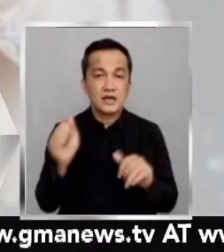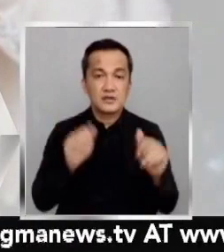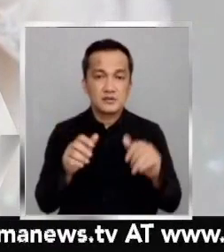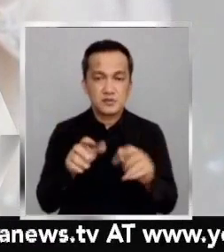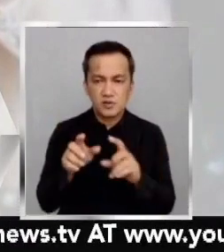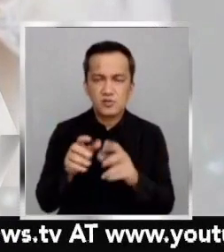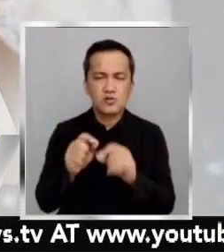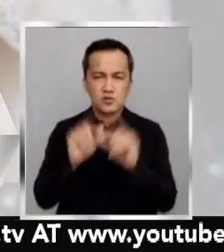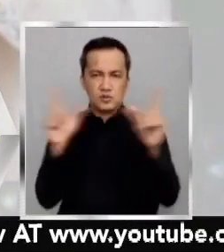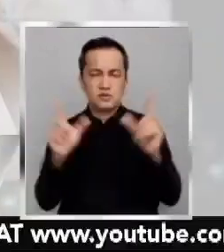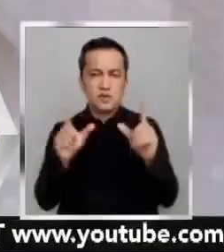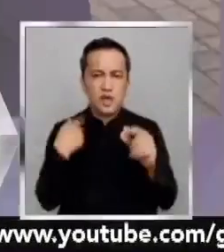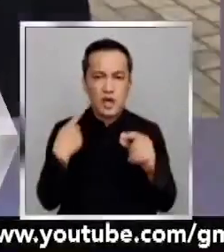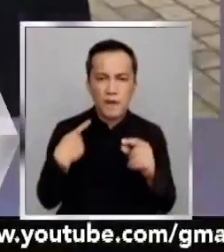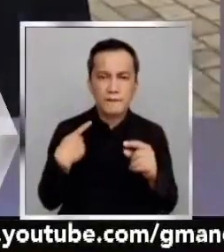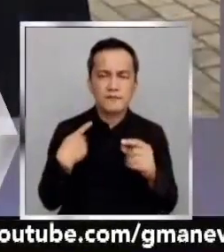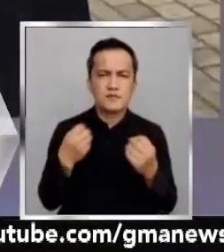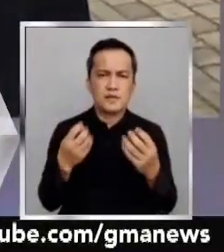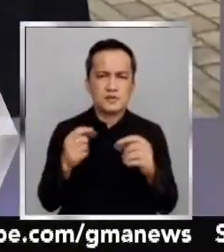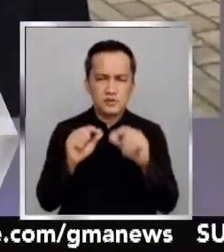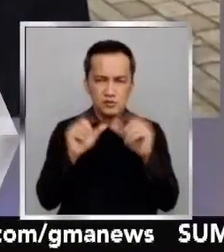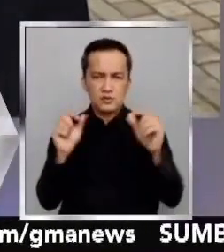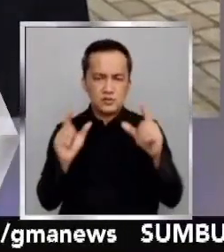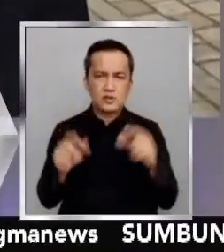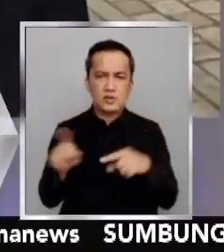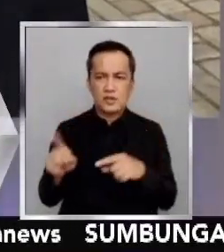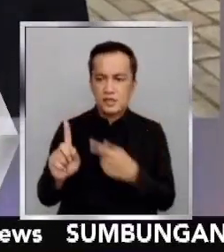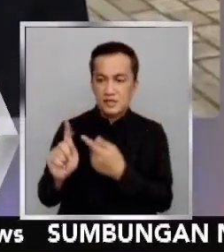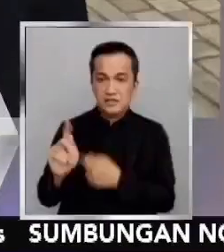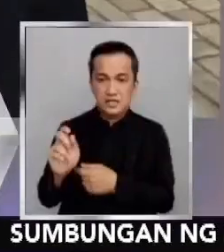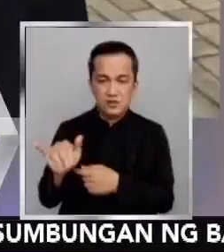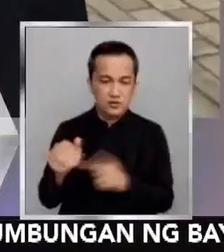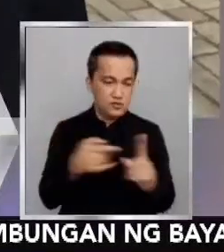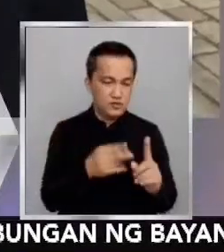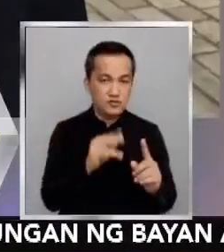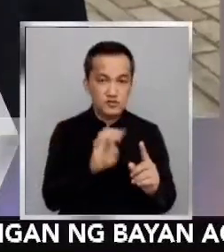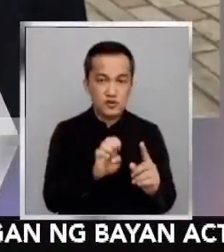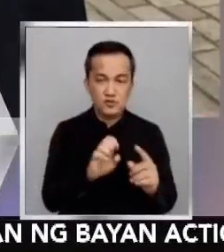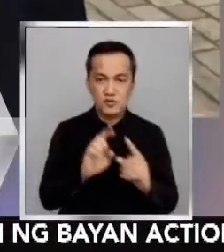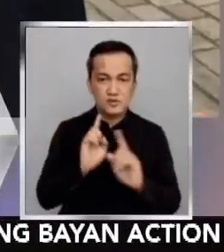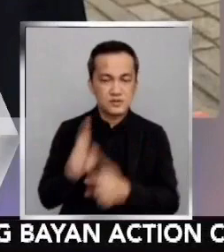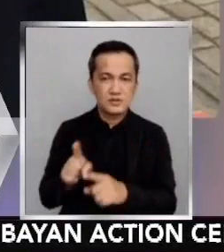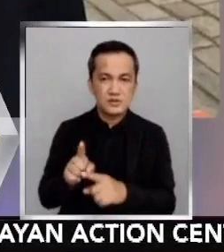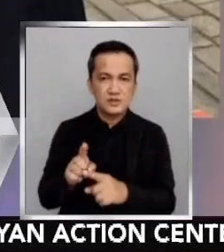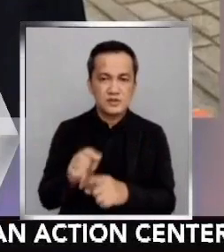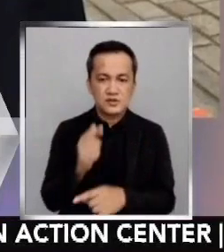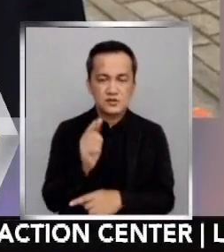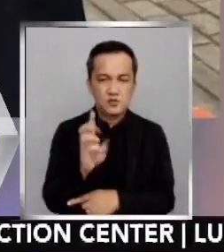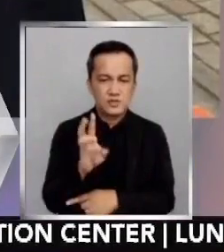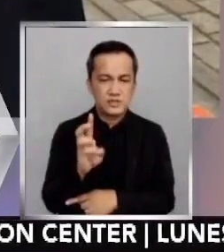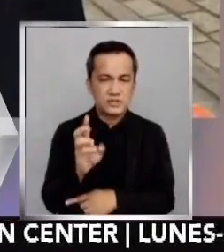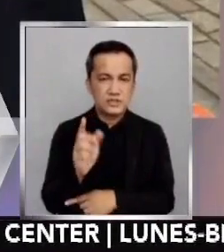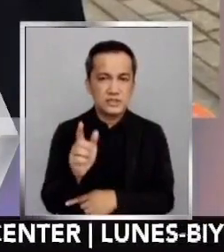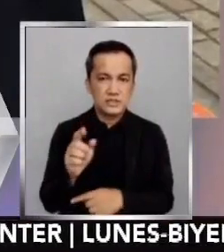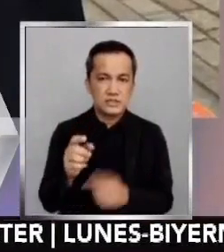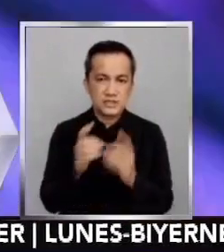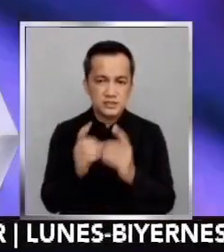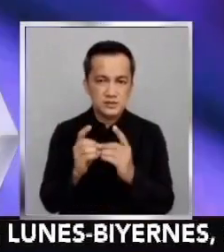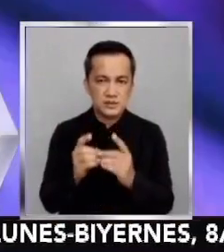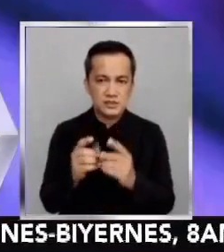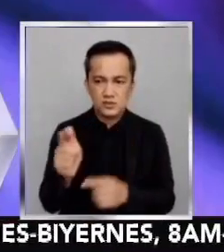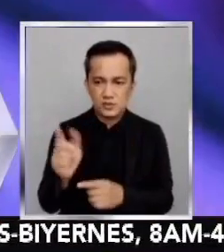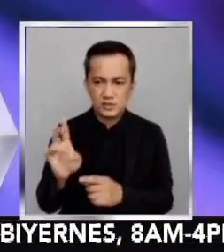and shippers. Wala pang reaction sina Taylor and Joe sa na 2016 nag-umpisang mag-date at 2017